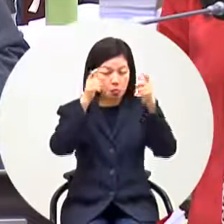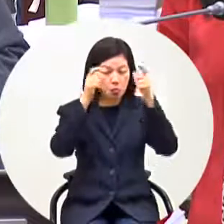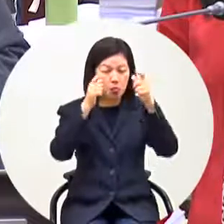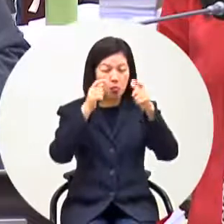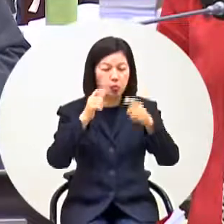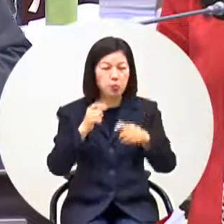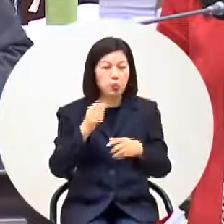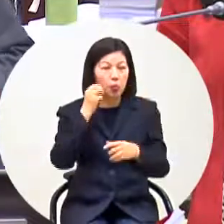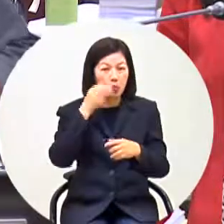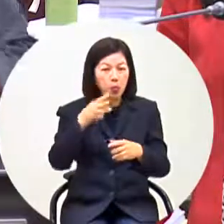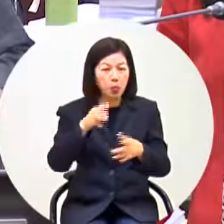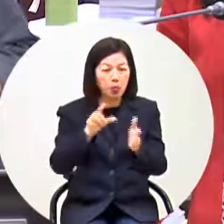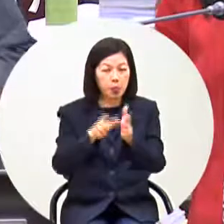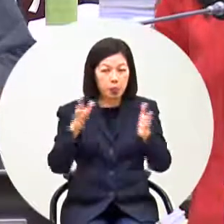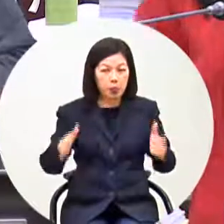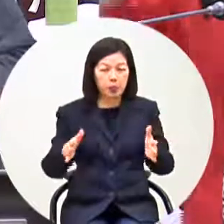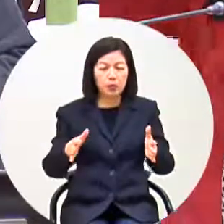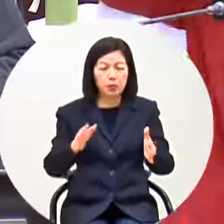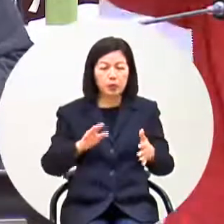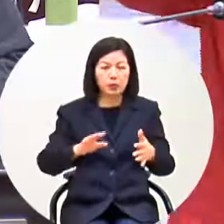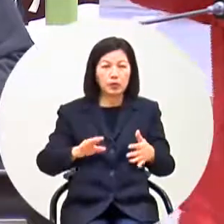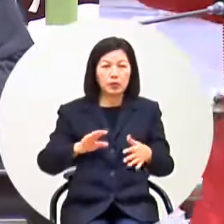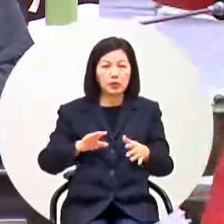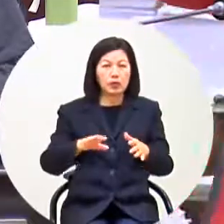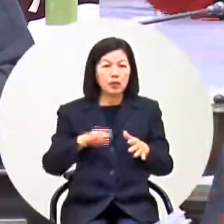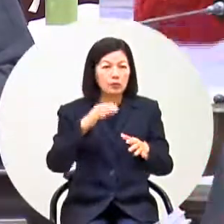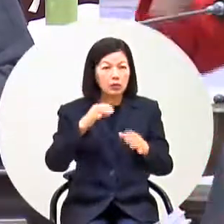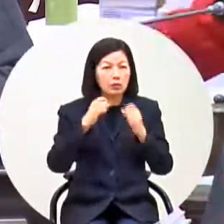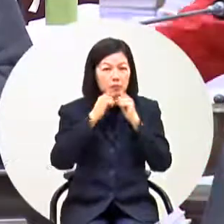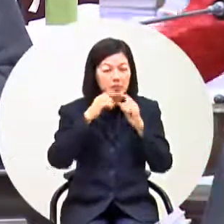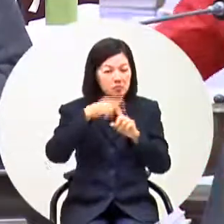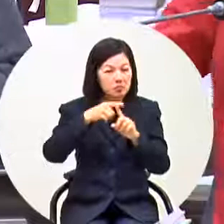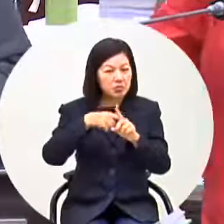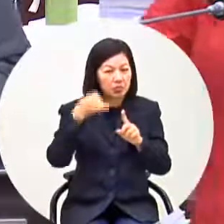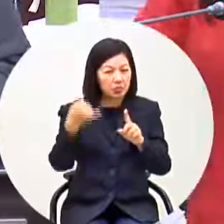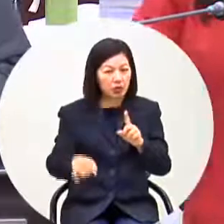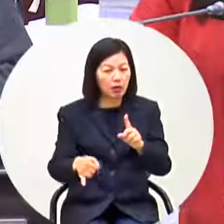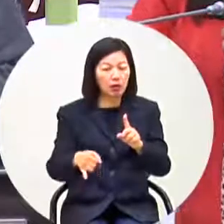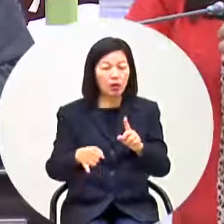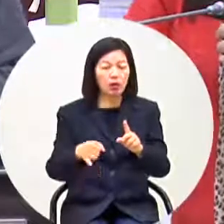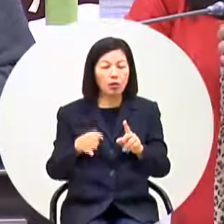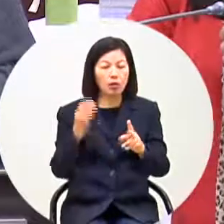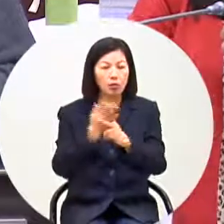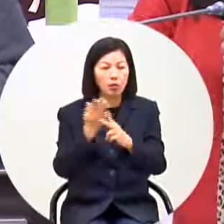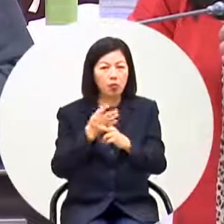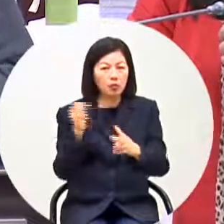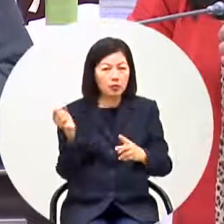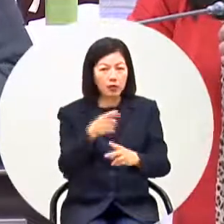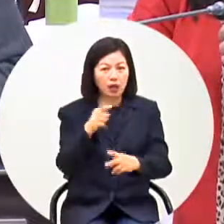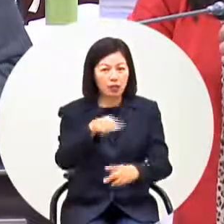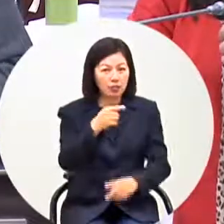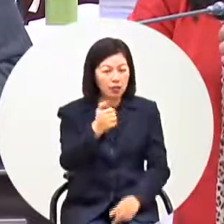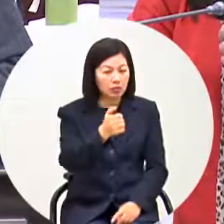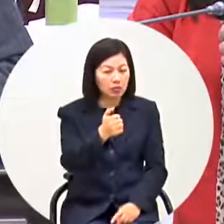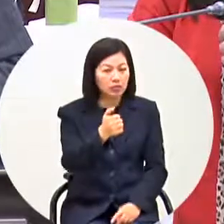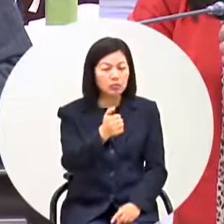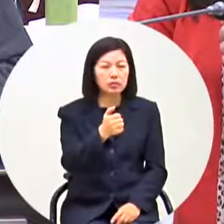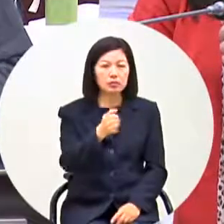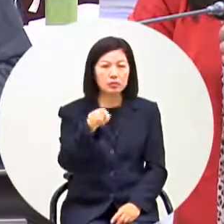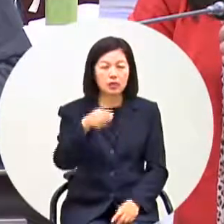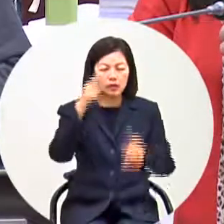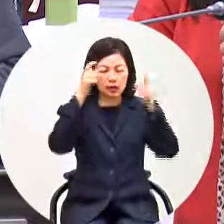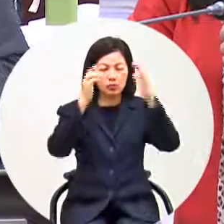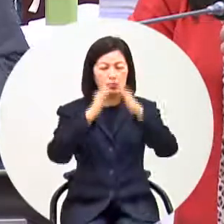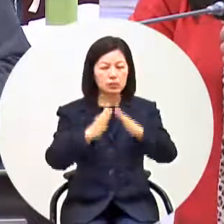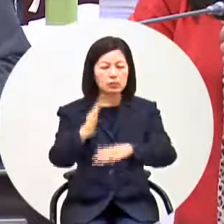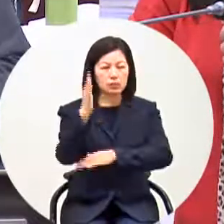气的品质也是 AQI 会超标的标准，那高雄市政府的团队环